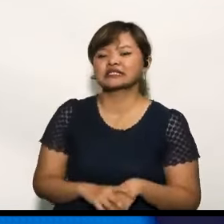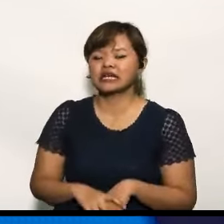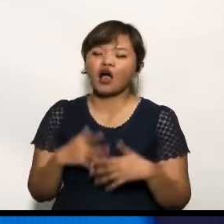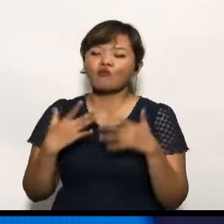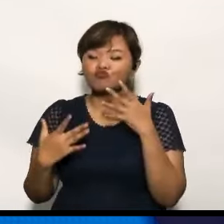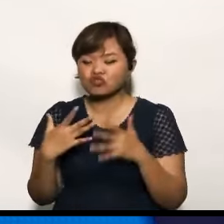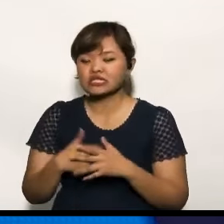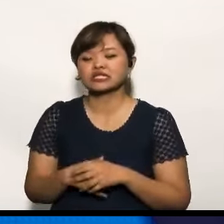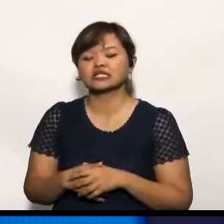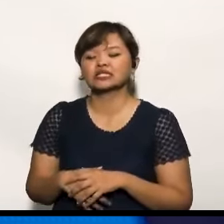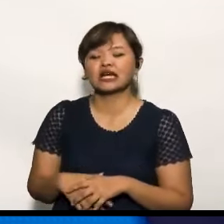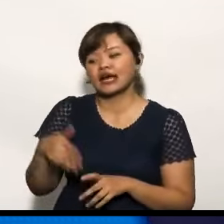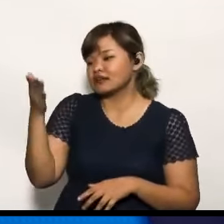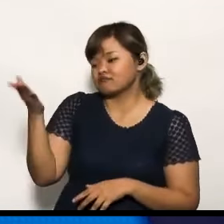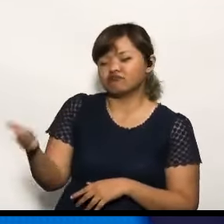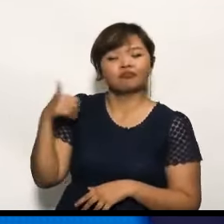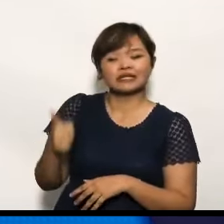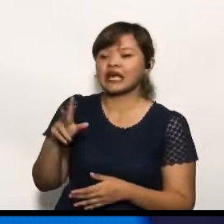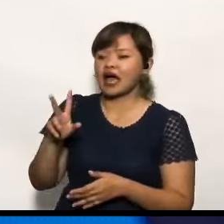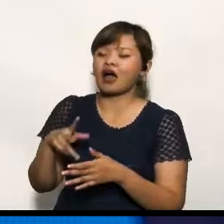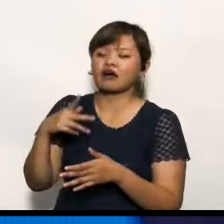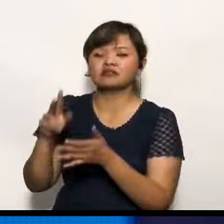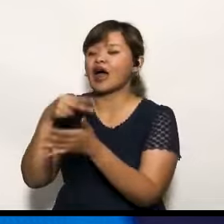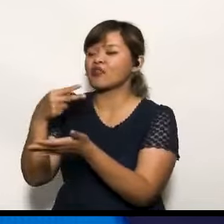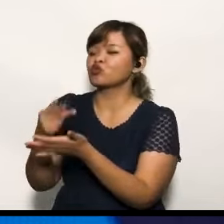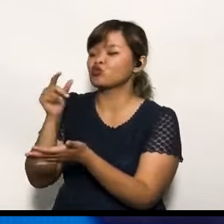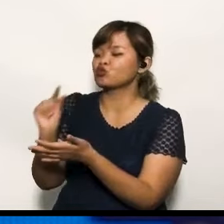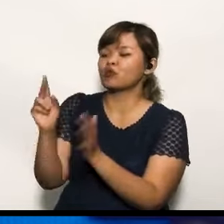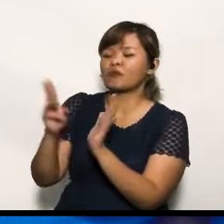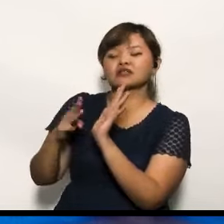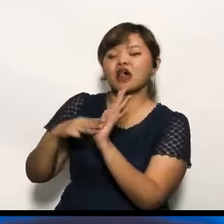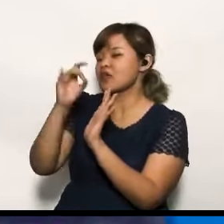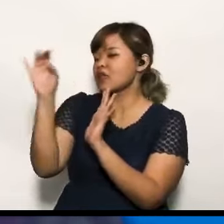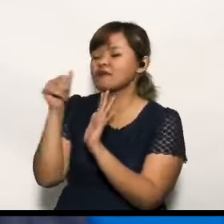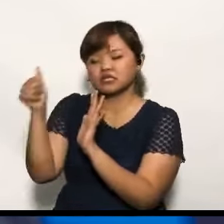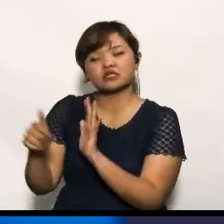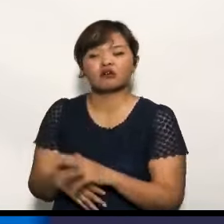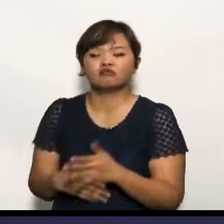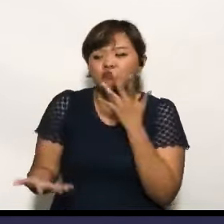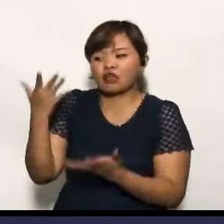Satu hari ternyata lu juga bisa jatuh ke dalam pencobaan tersebut.